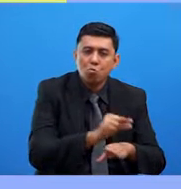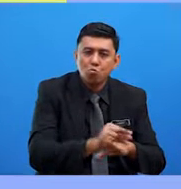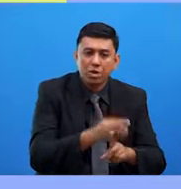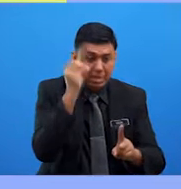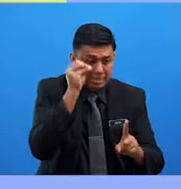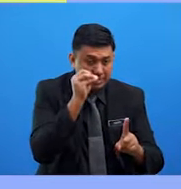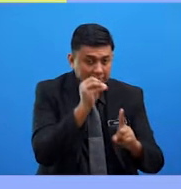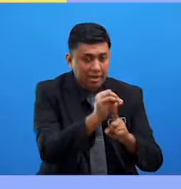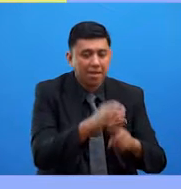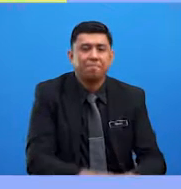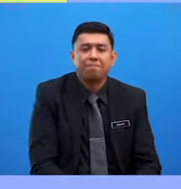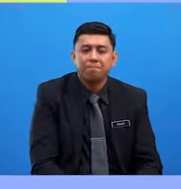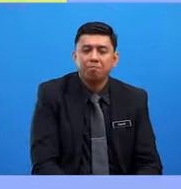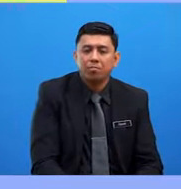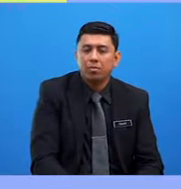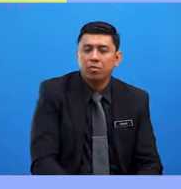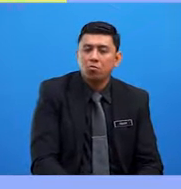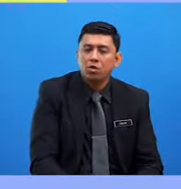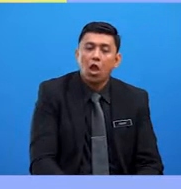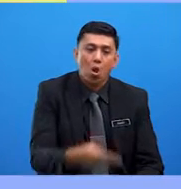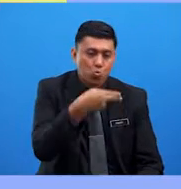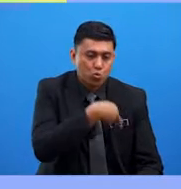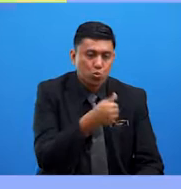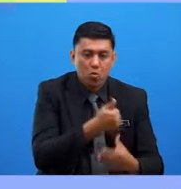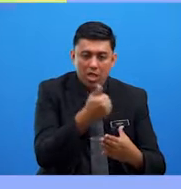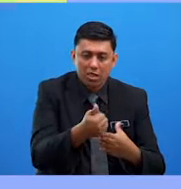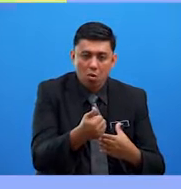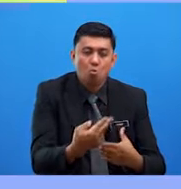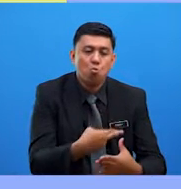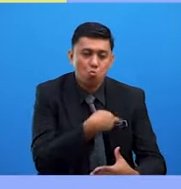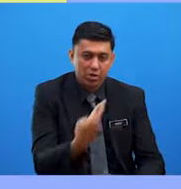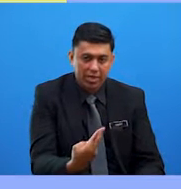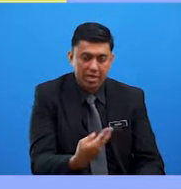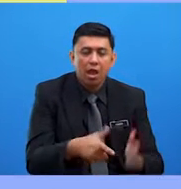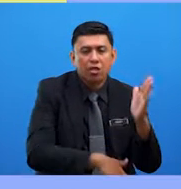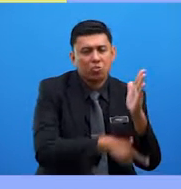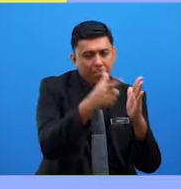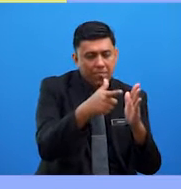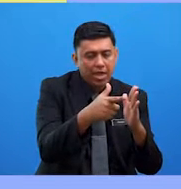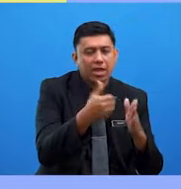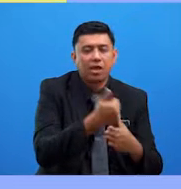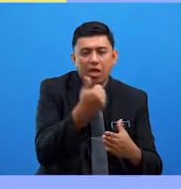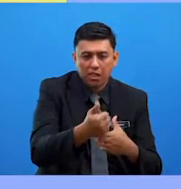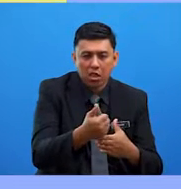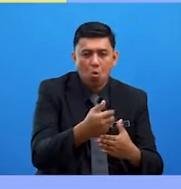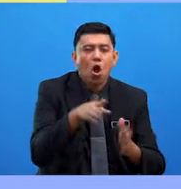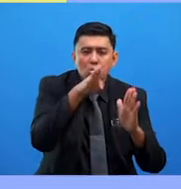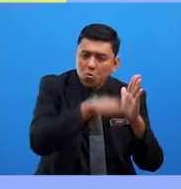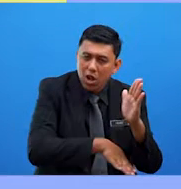sasaran. Dan yang terakhir, untung atau rugi merupakan lebihan